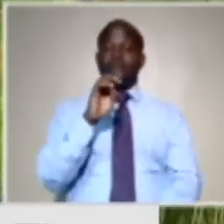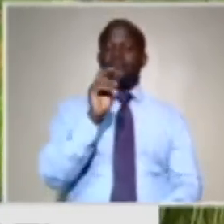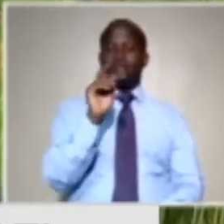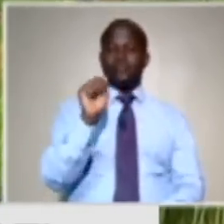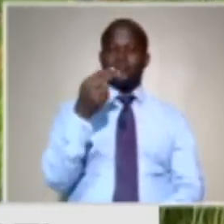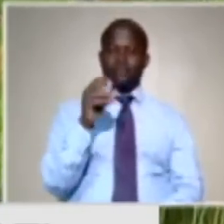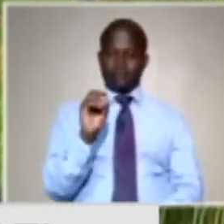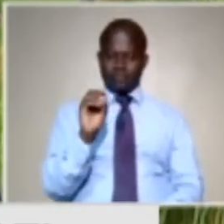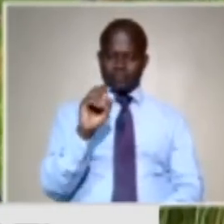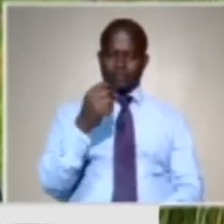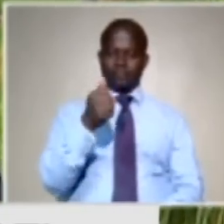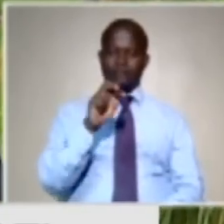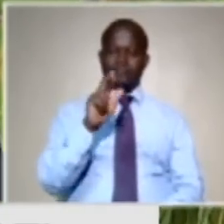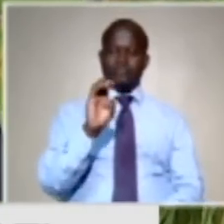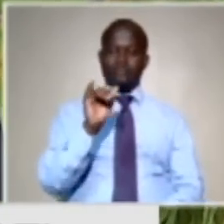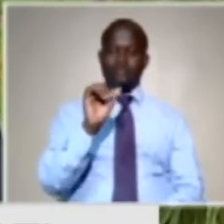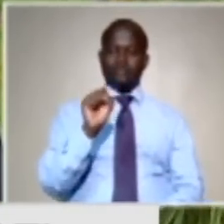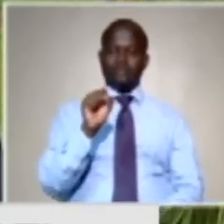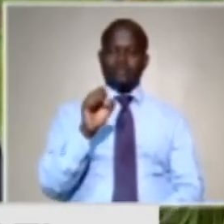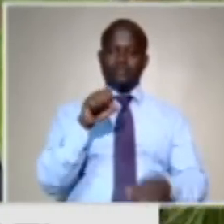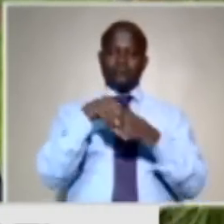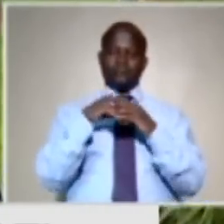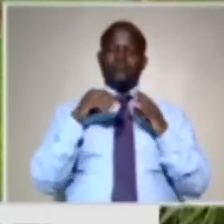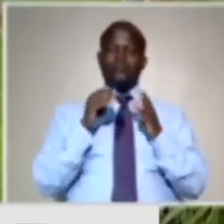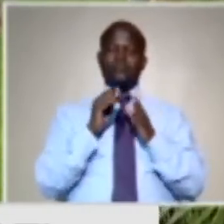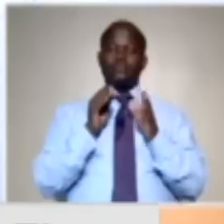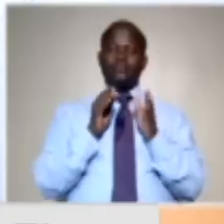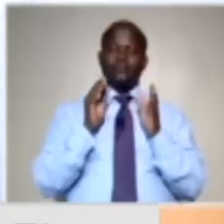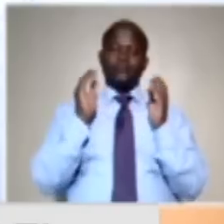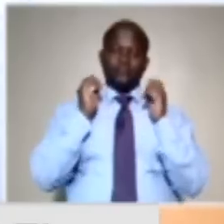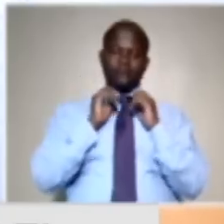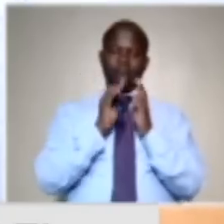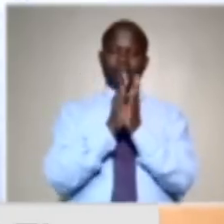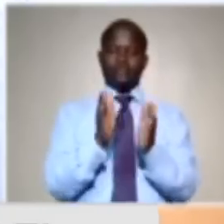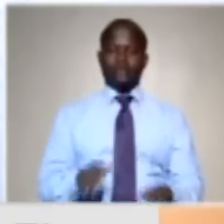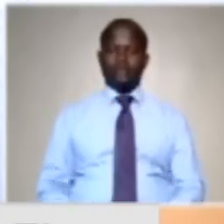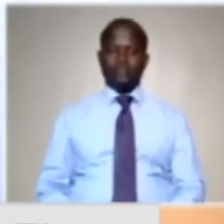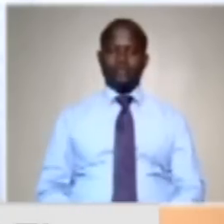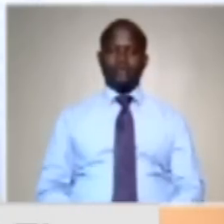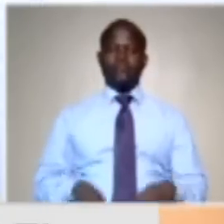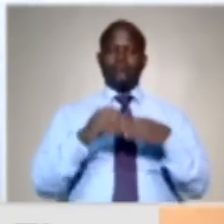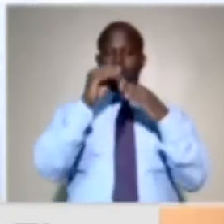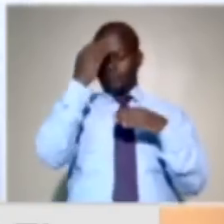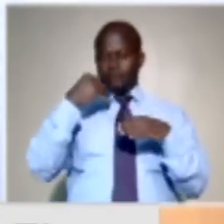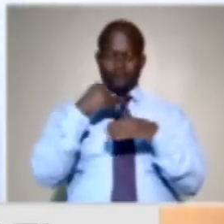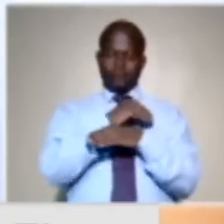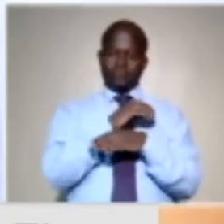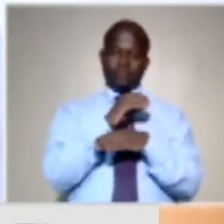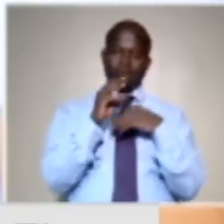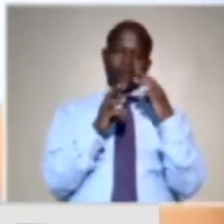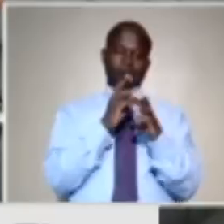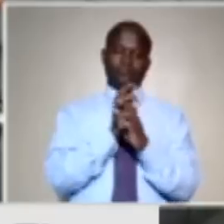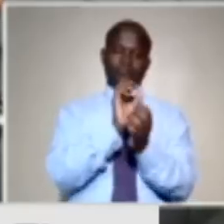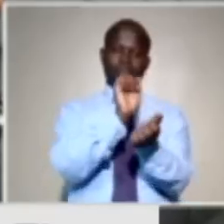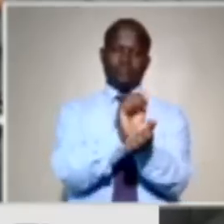Otarisis, guhera kuri Generali Major Rawone n'umunyakazi. Umushumba wa Kiliziya Gatolika ku isi Papa Francis